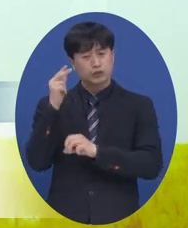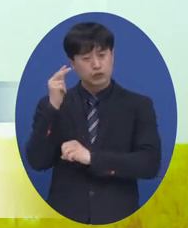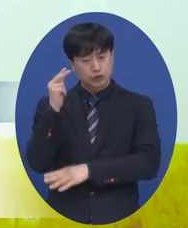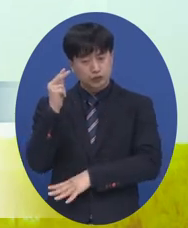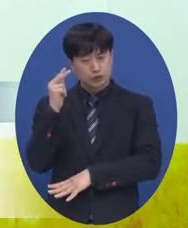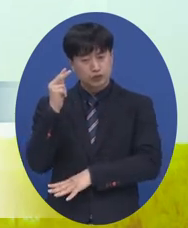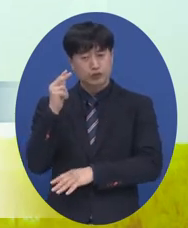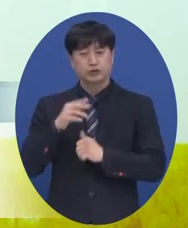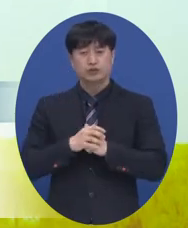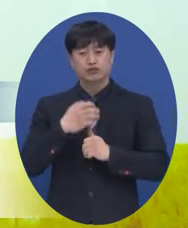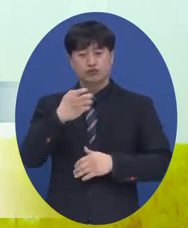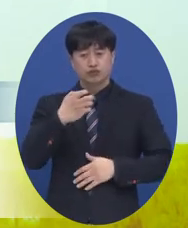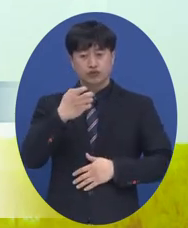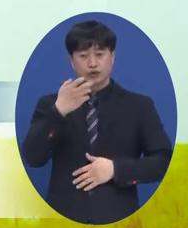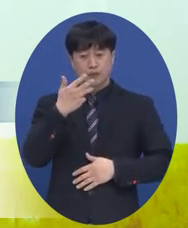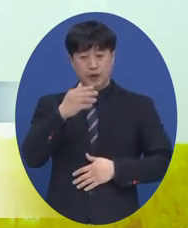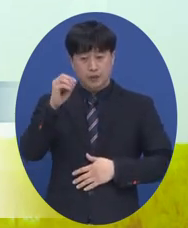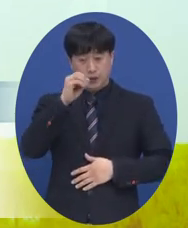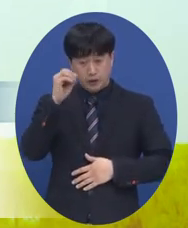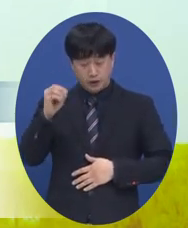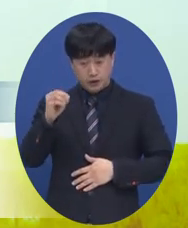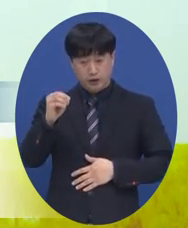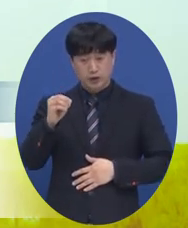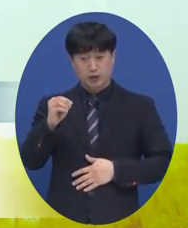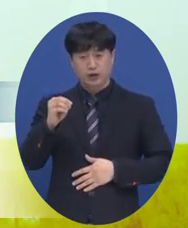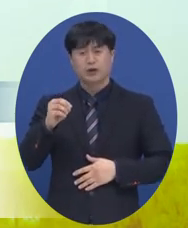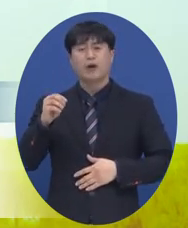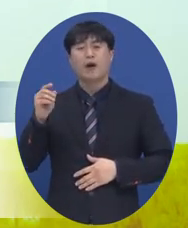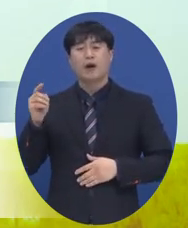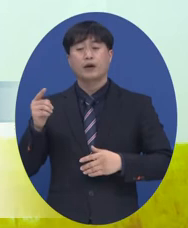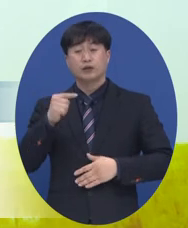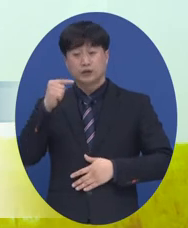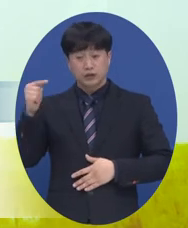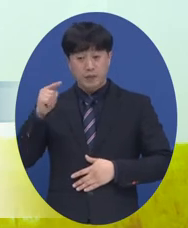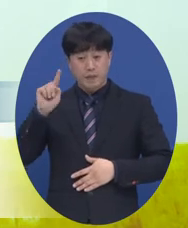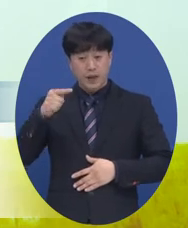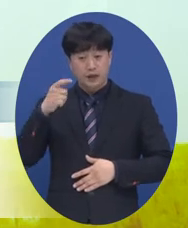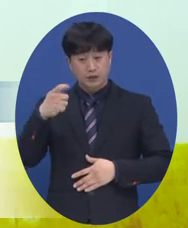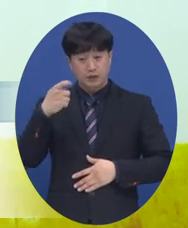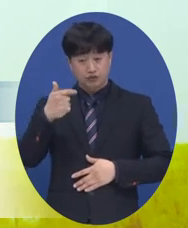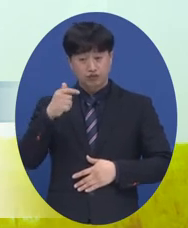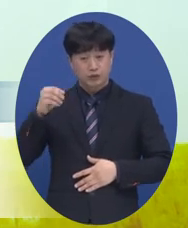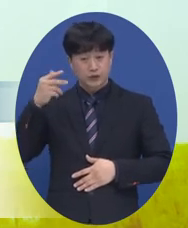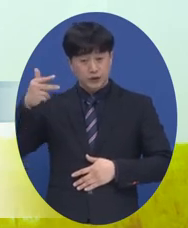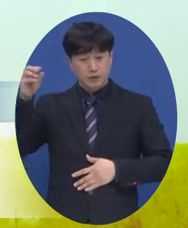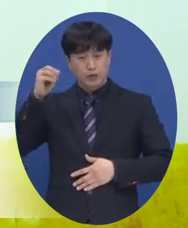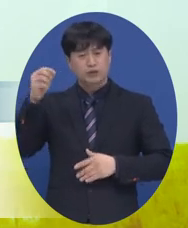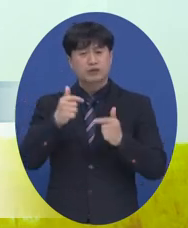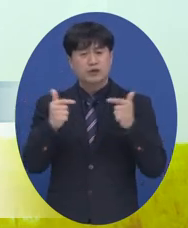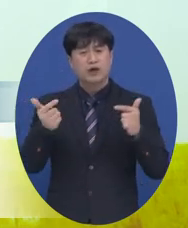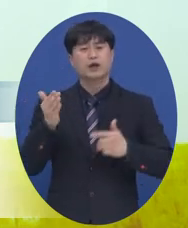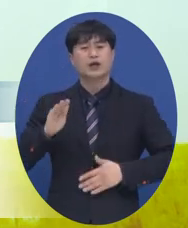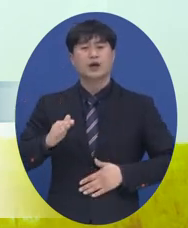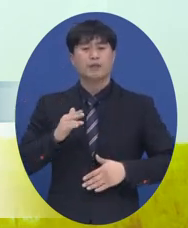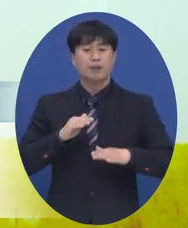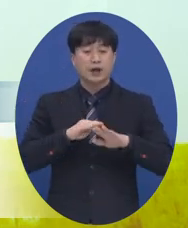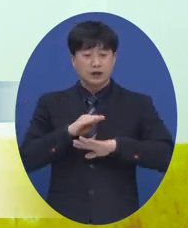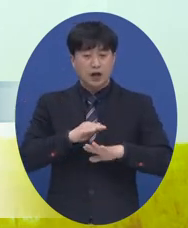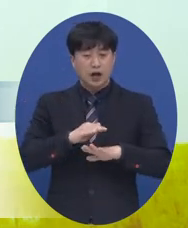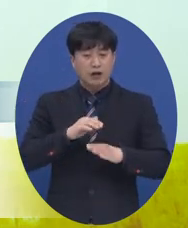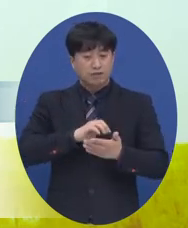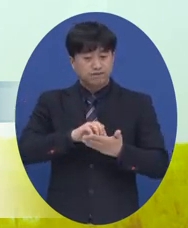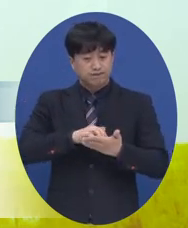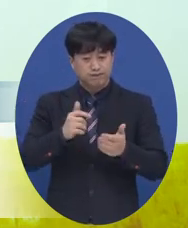기준으로는 이제 96 8% 에서 이제 116.7 퍼 상태로 좀 증가가 되었지 많은